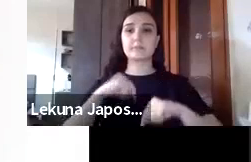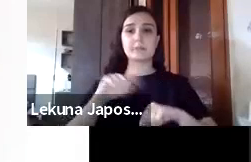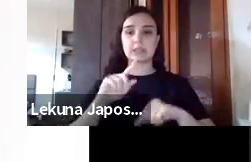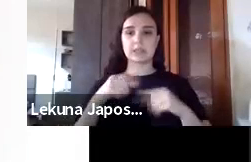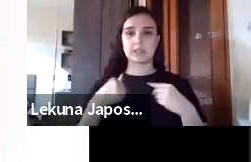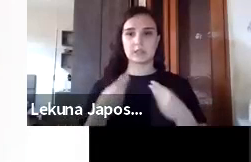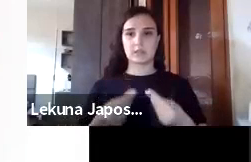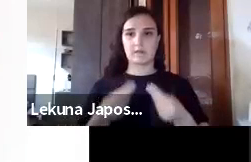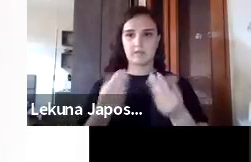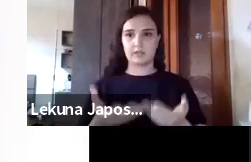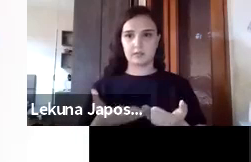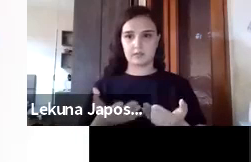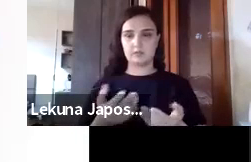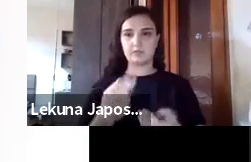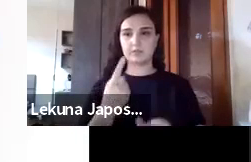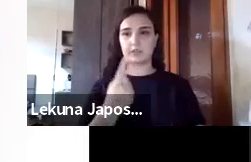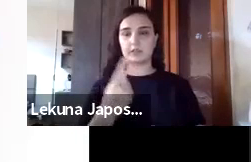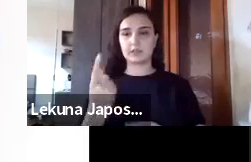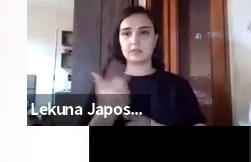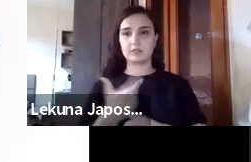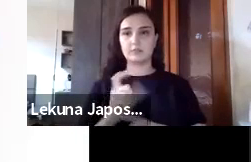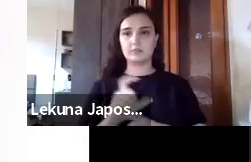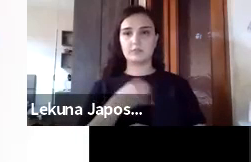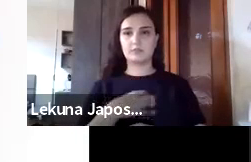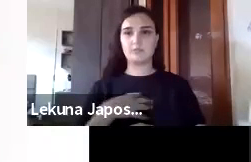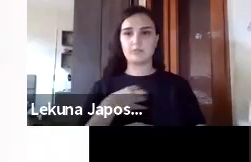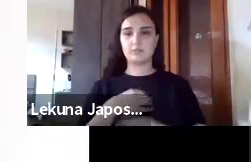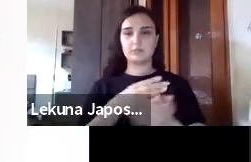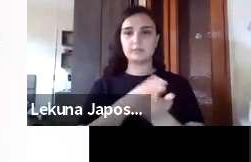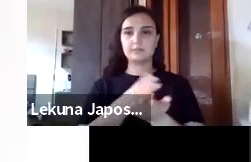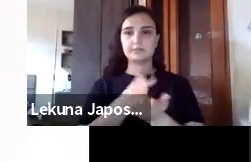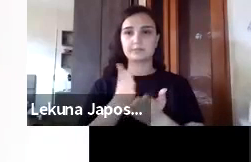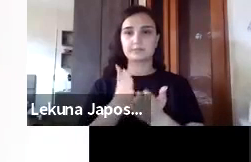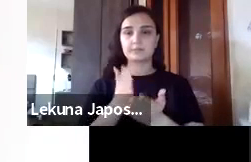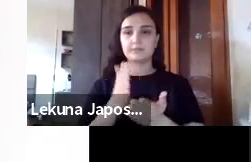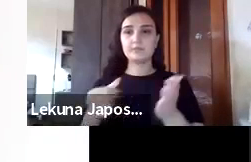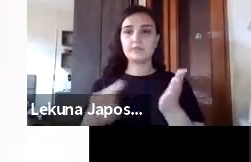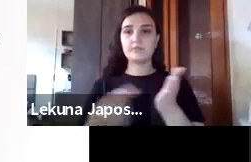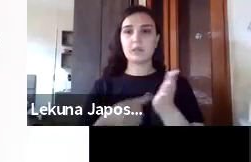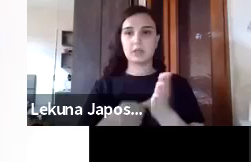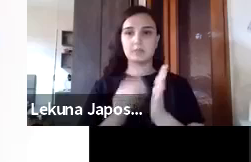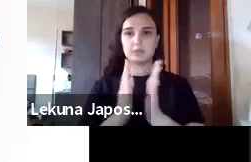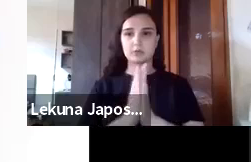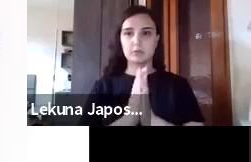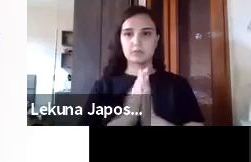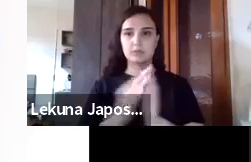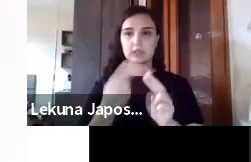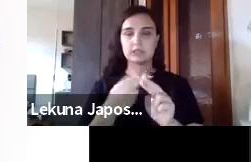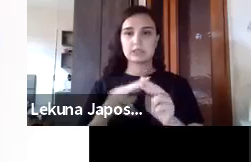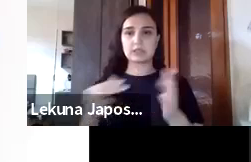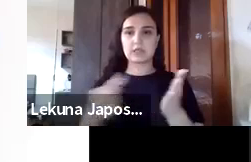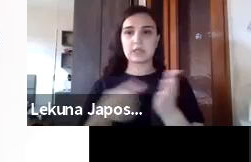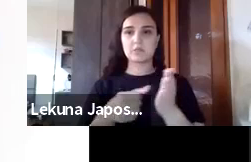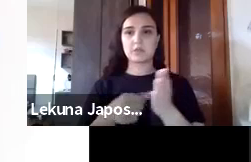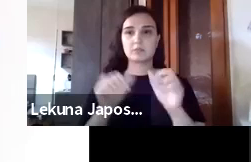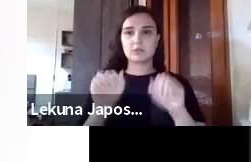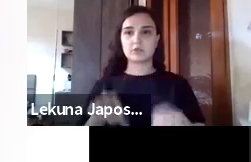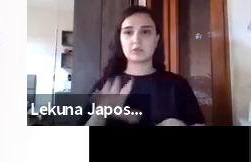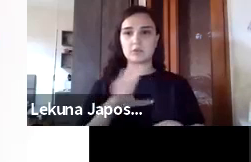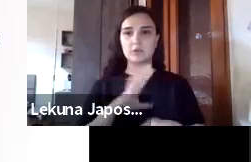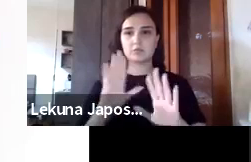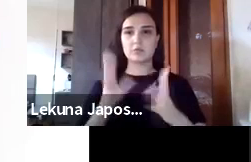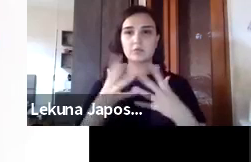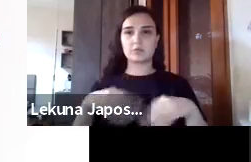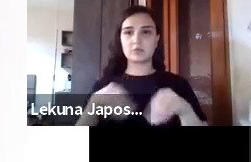გავეცი. ერთ-ერთი ძალიან მნიშვნელოვანი სტრატეგია არის დახმარების თხოვნა. ეს დახმარება შეიძლება იყოს მხოლოდ